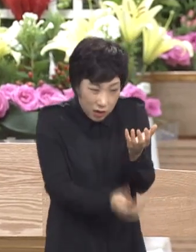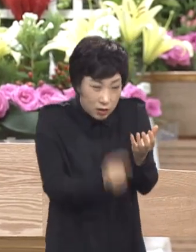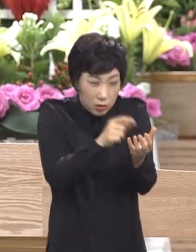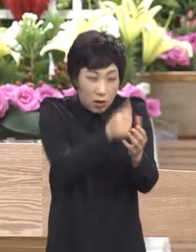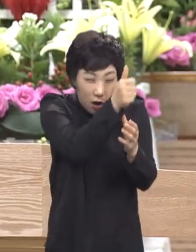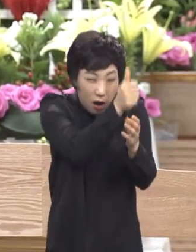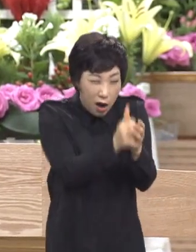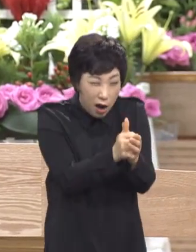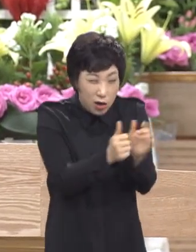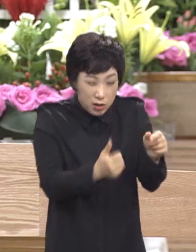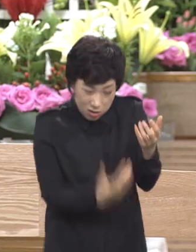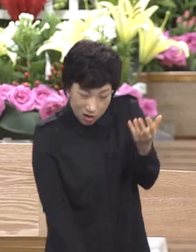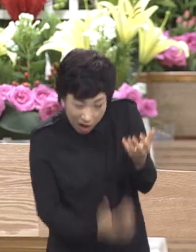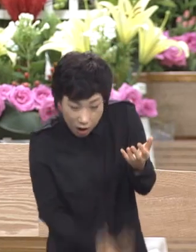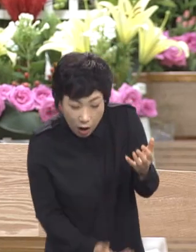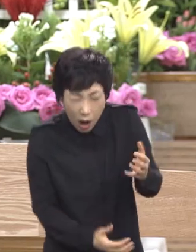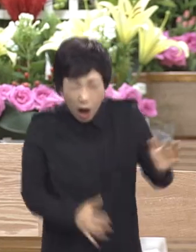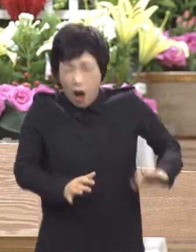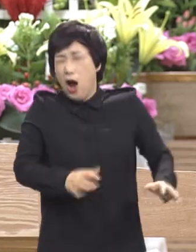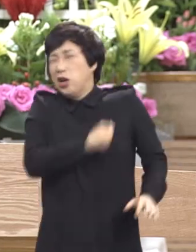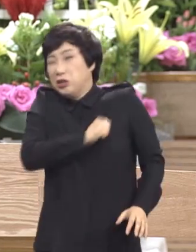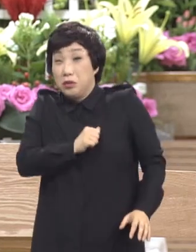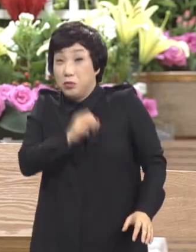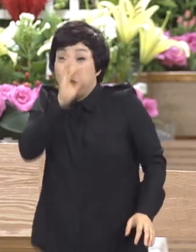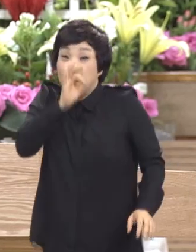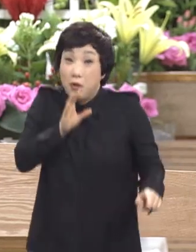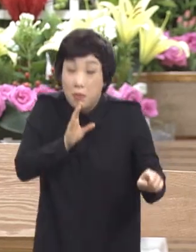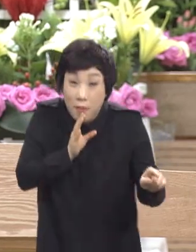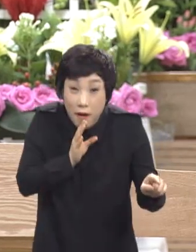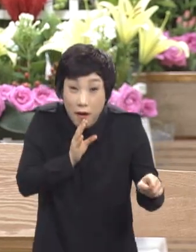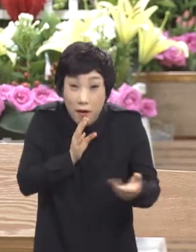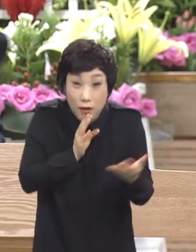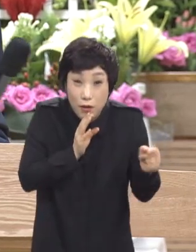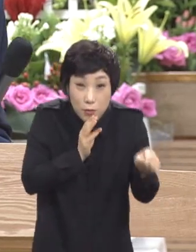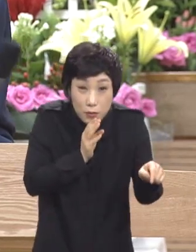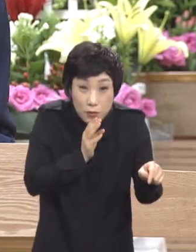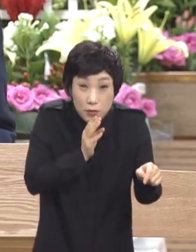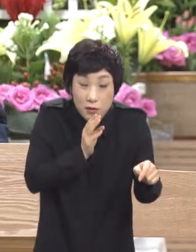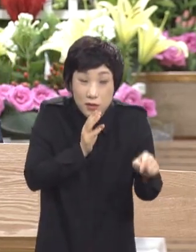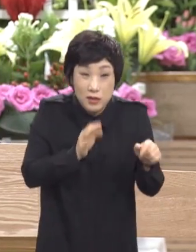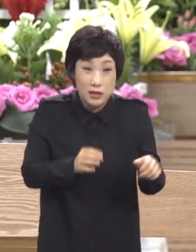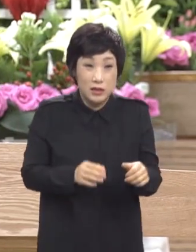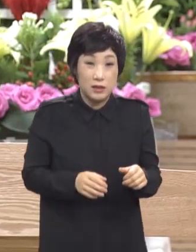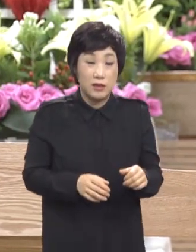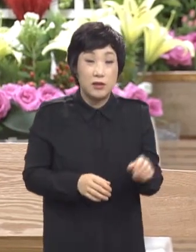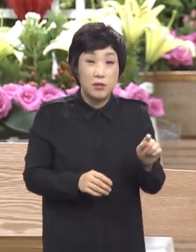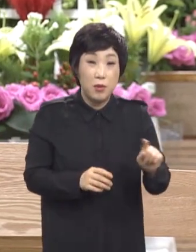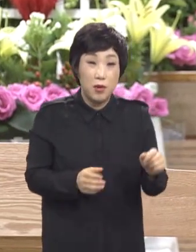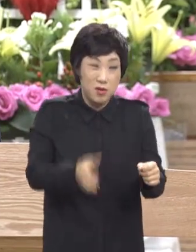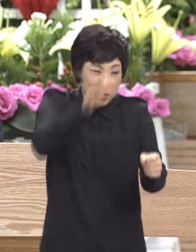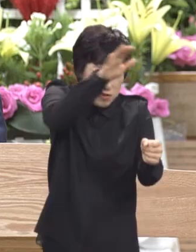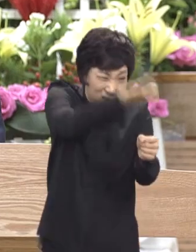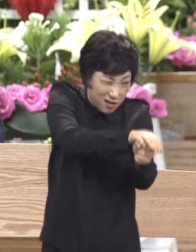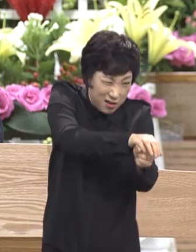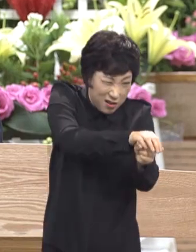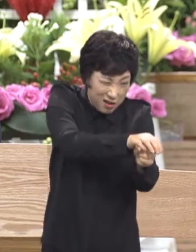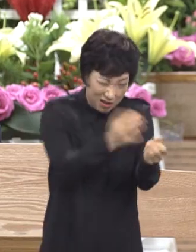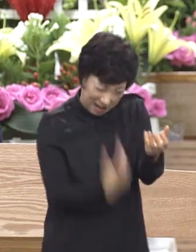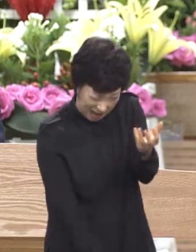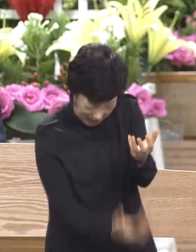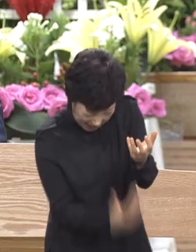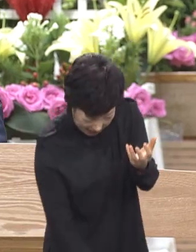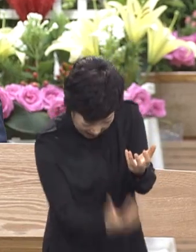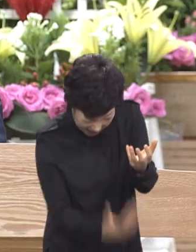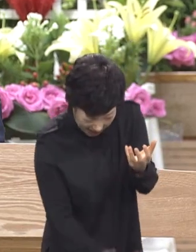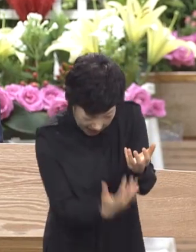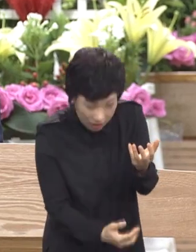견딜 수가 없는 고통인데 그 솥도망 뚜껑 덮어놓고 불태서 끓이는